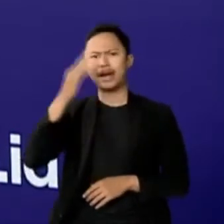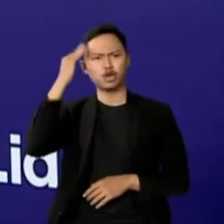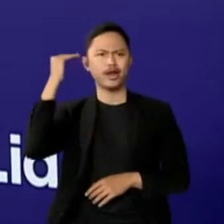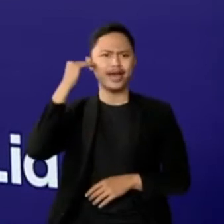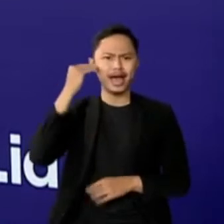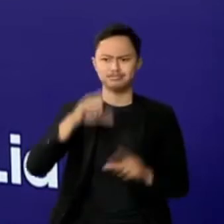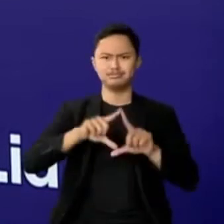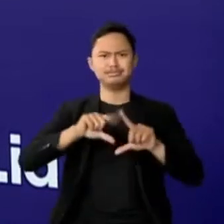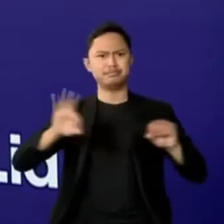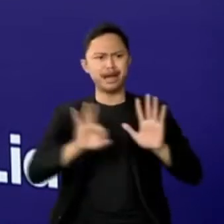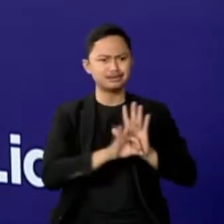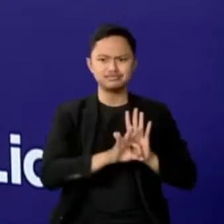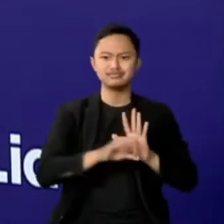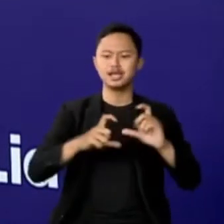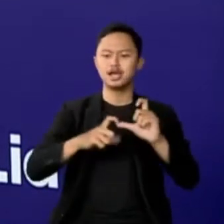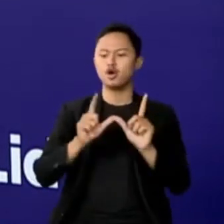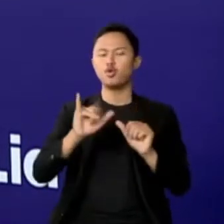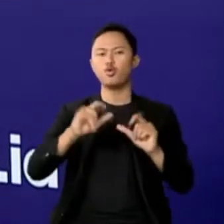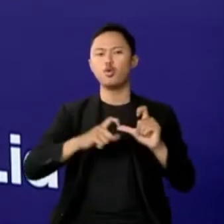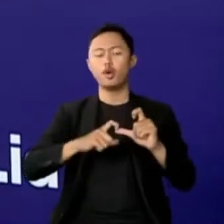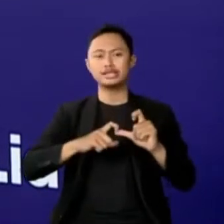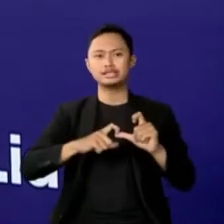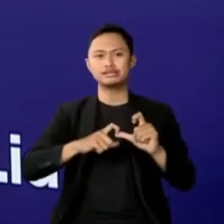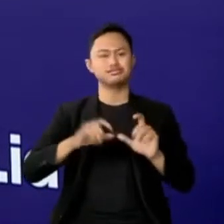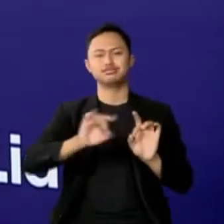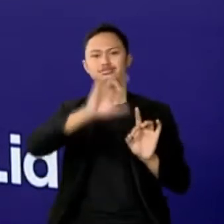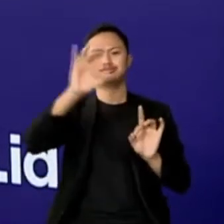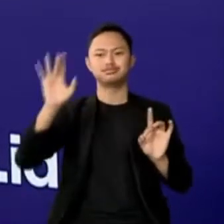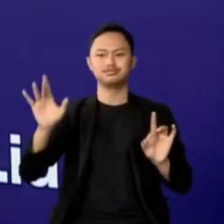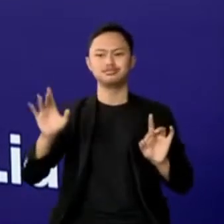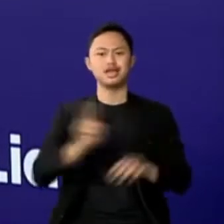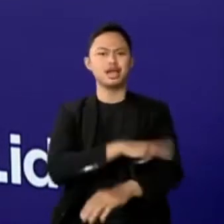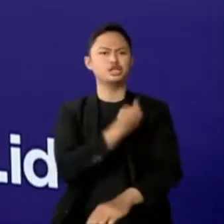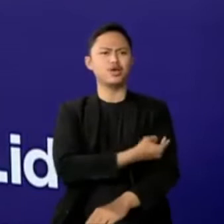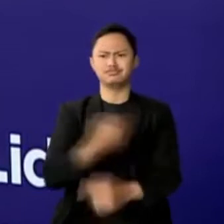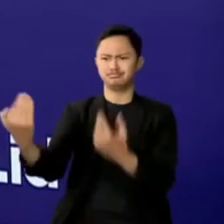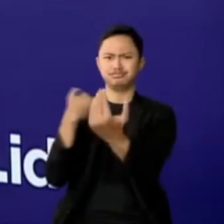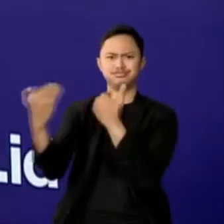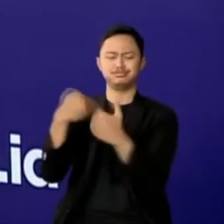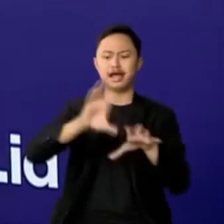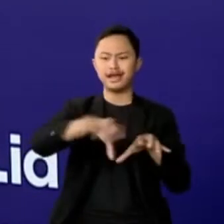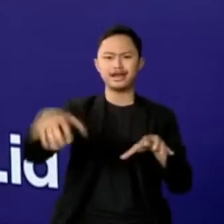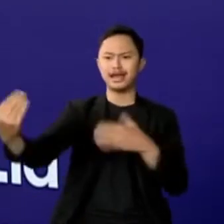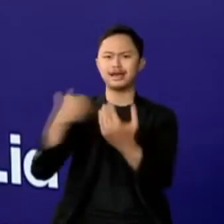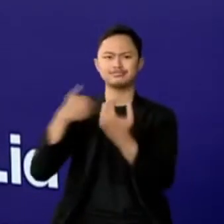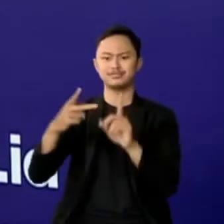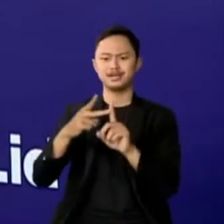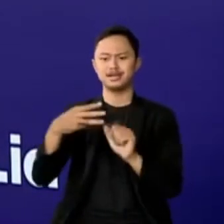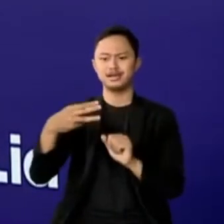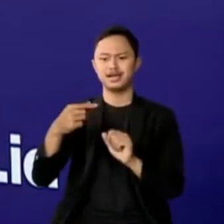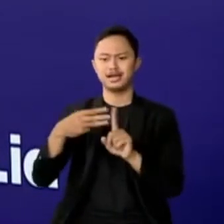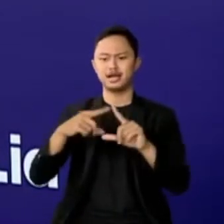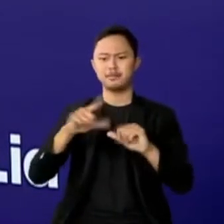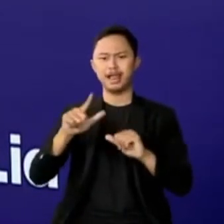Jepang sampai dari Swiss datang semua obat herbal dari beberapa daerah masuk semua Hai saya